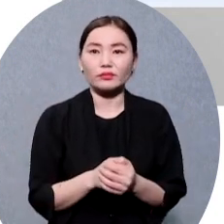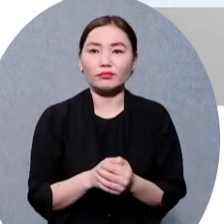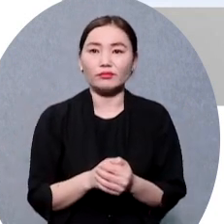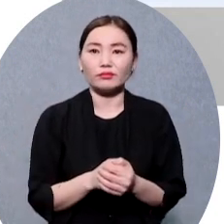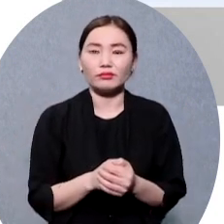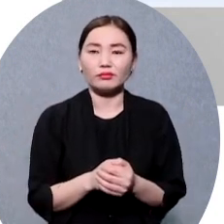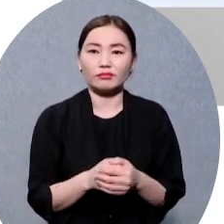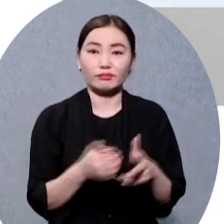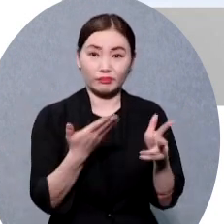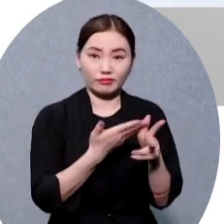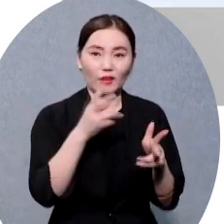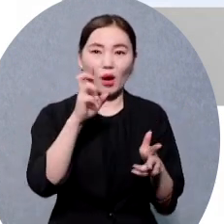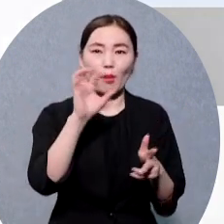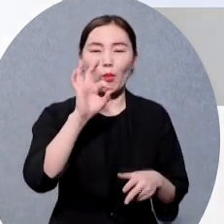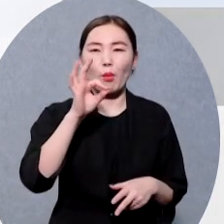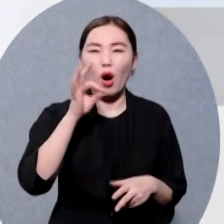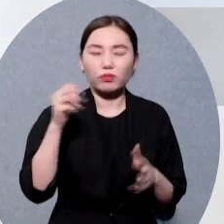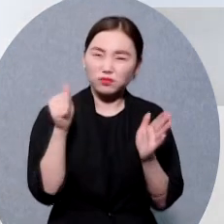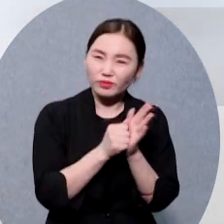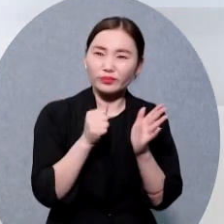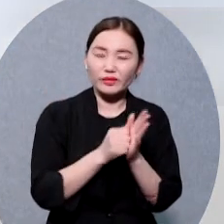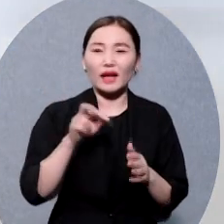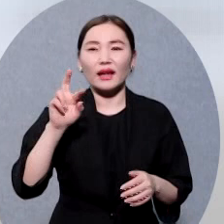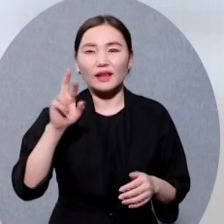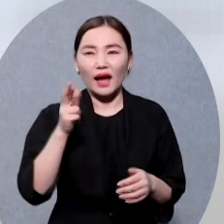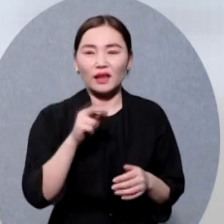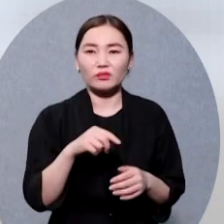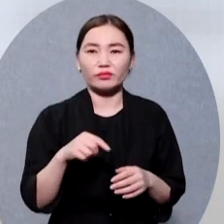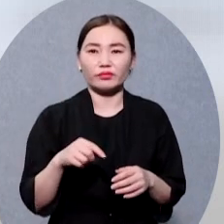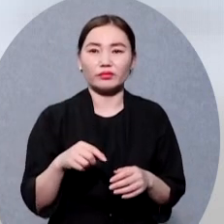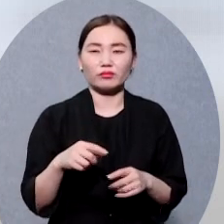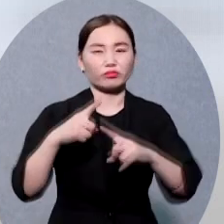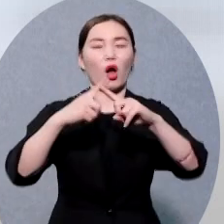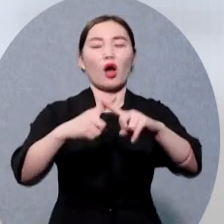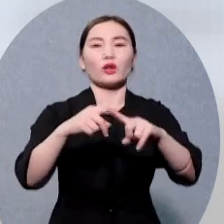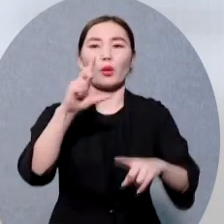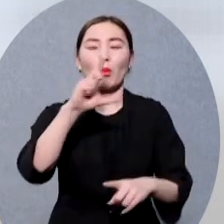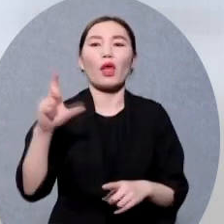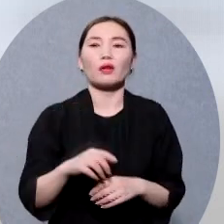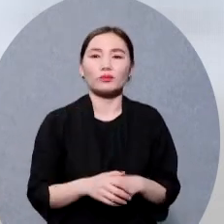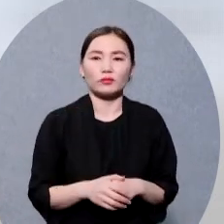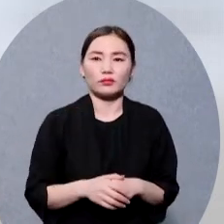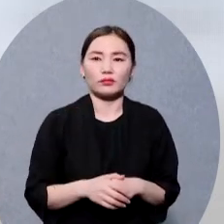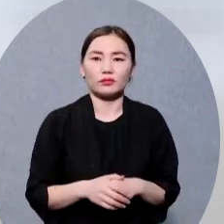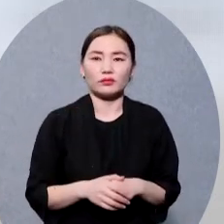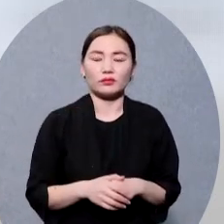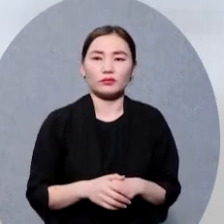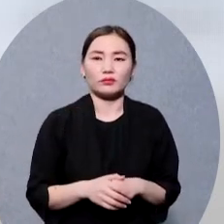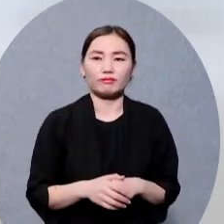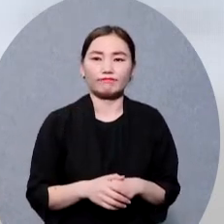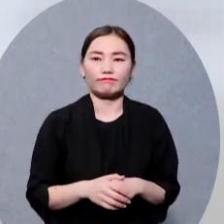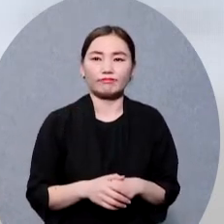үйл ажиллагааг бол явуулсан байна. За Боогийн зан үүлийг одоо яагаад харж эхэлсэн бэ гэхээр зэрэг тухайн үедээ би түрүүнд дурдсан